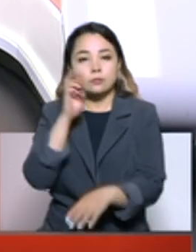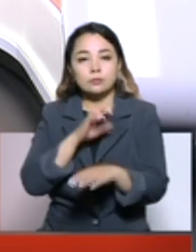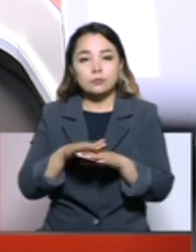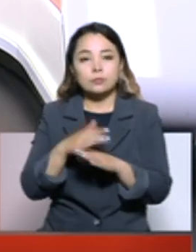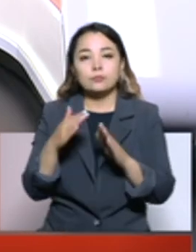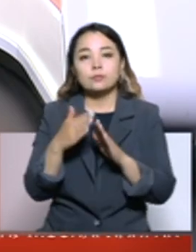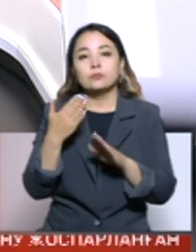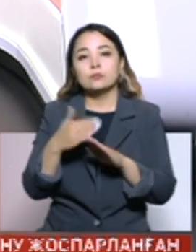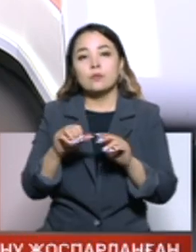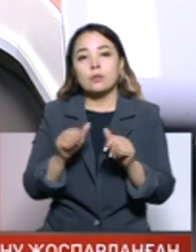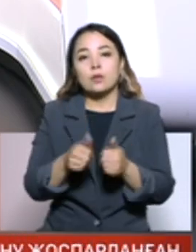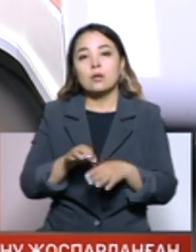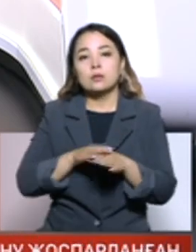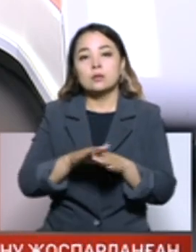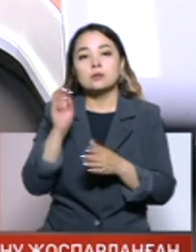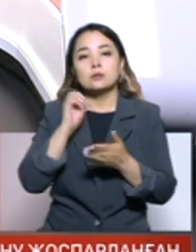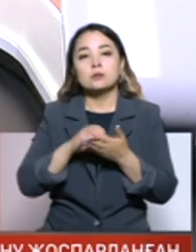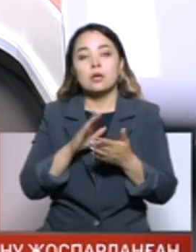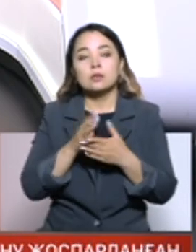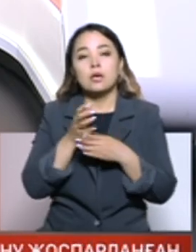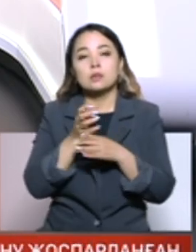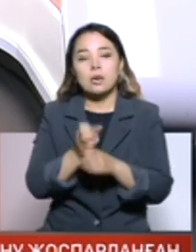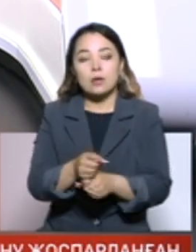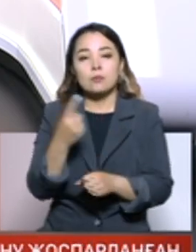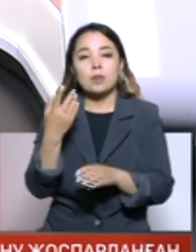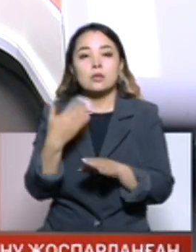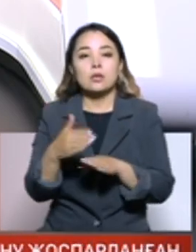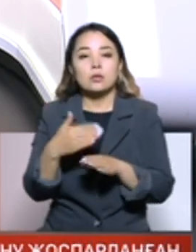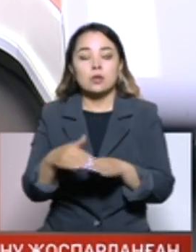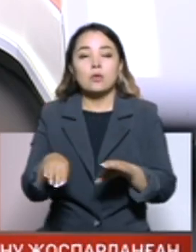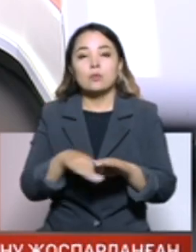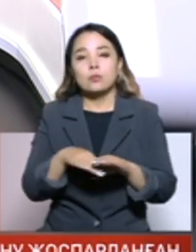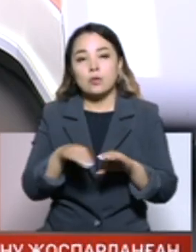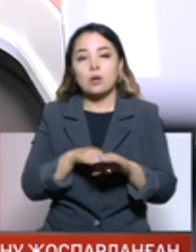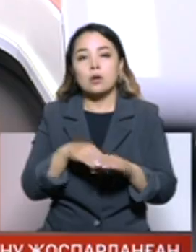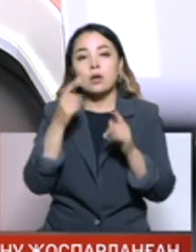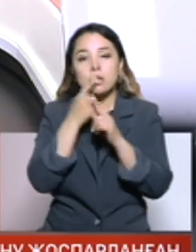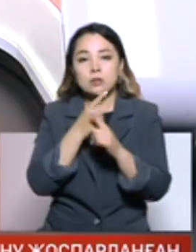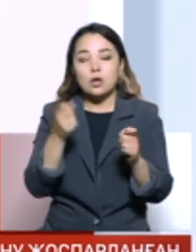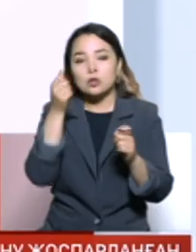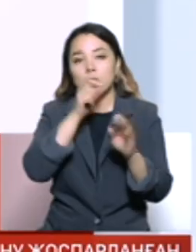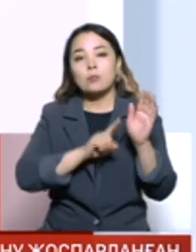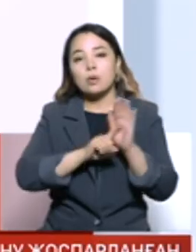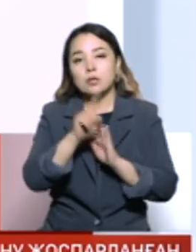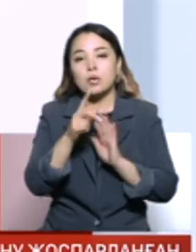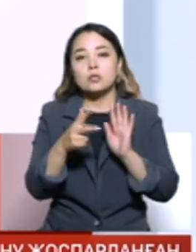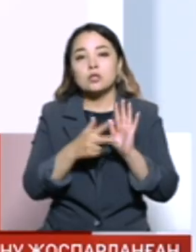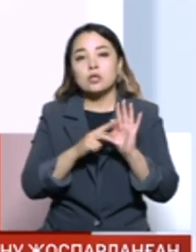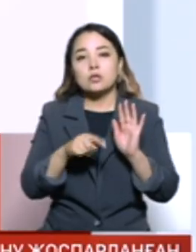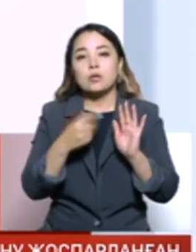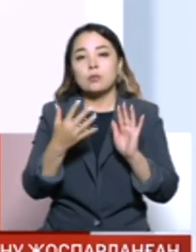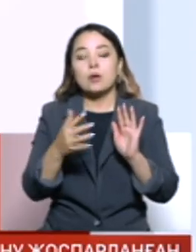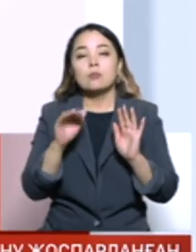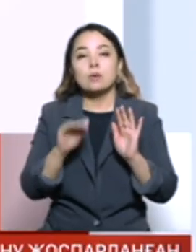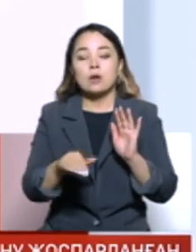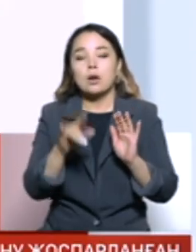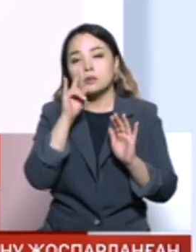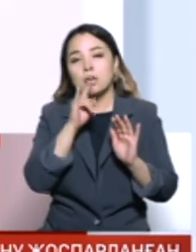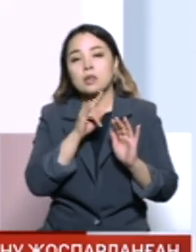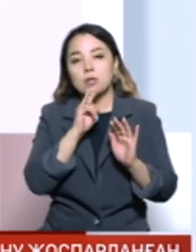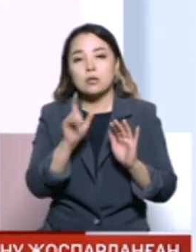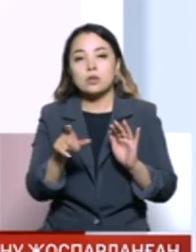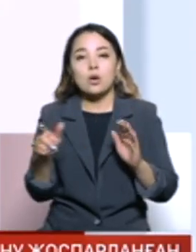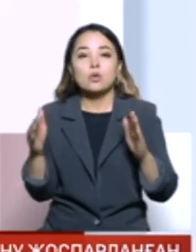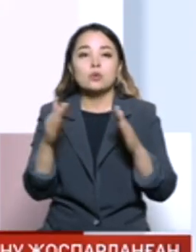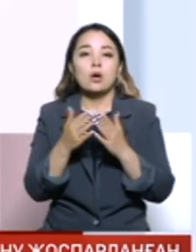Елімізде ипотека рәсімдейтіндер саны азайған. Бірінші кредиттік бюроның хабарлауынша, жыл басынан бері 8,5 мыңнан астам қазақстандық